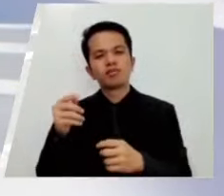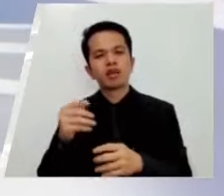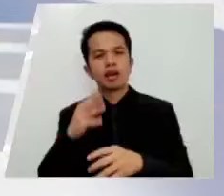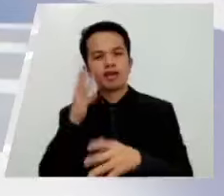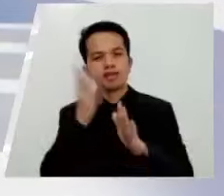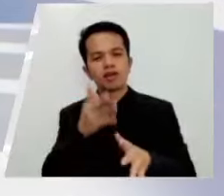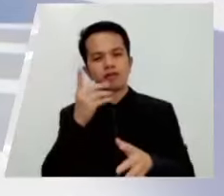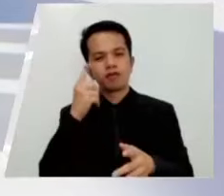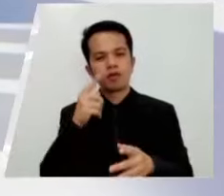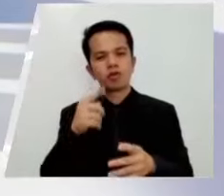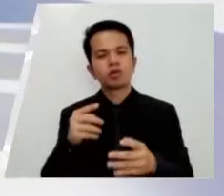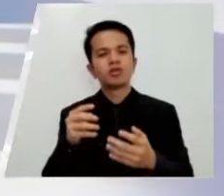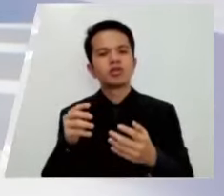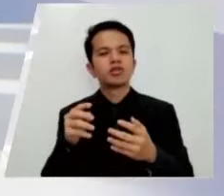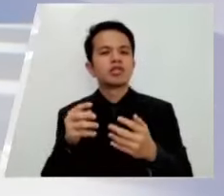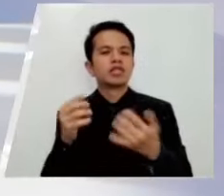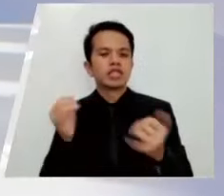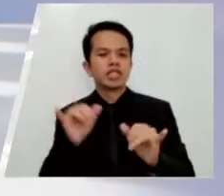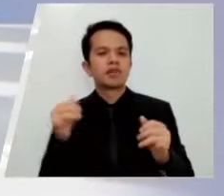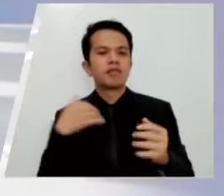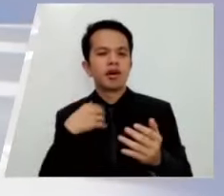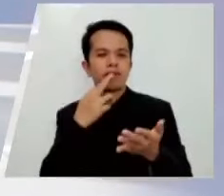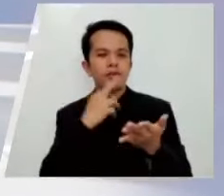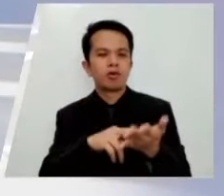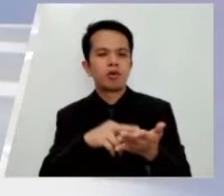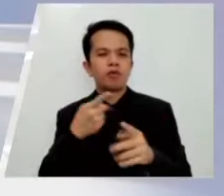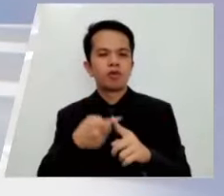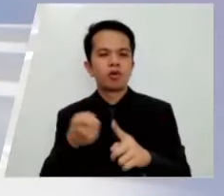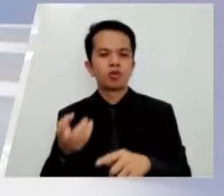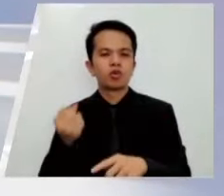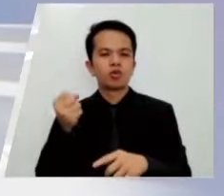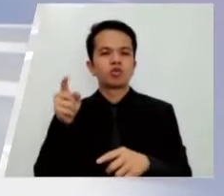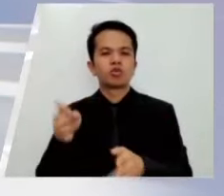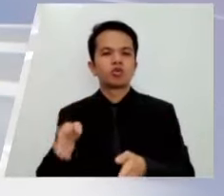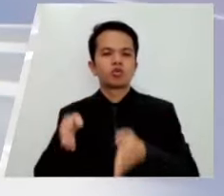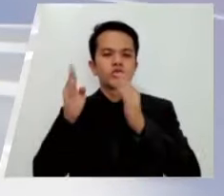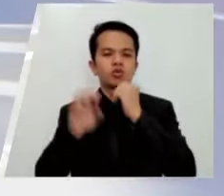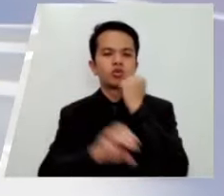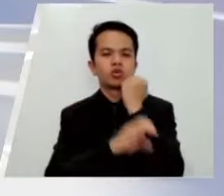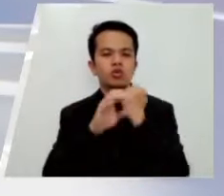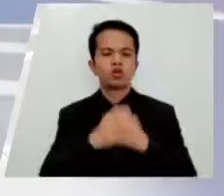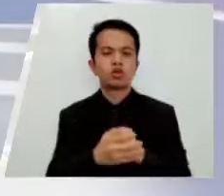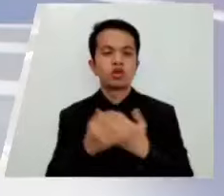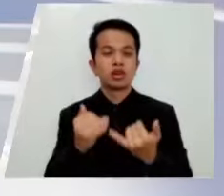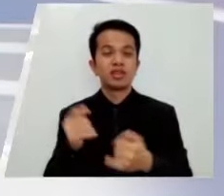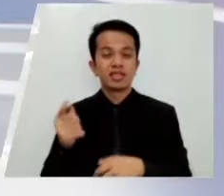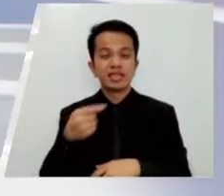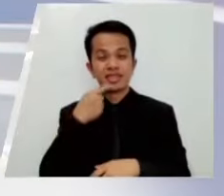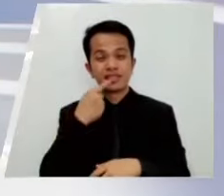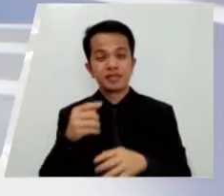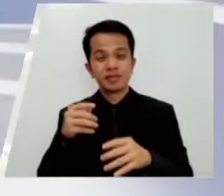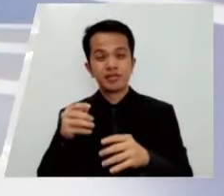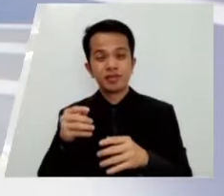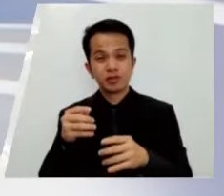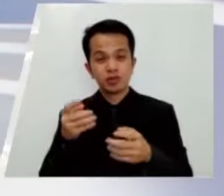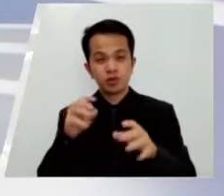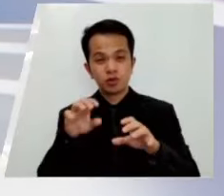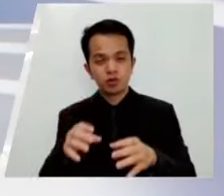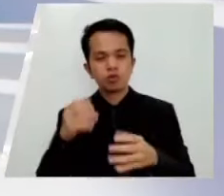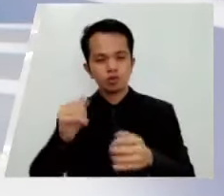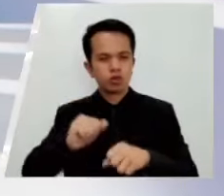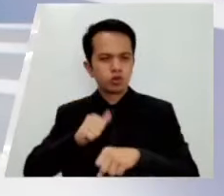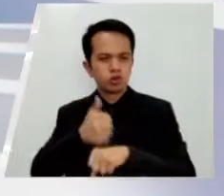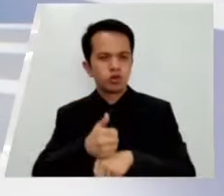ng incident report ang pamunuan ng kondo. Sa isang pahayag, siniguro ng pamunuan na ipinatutupad nila ang security at safety